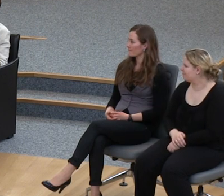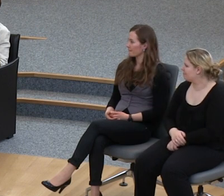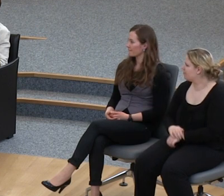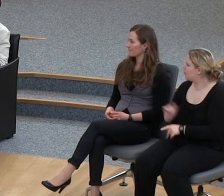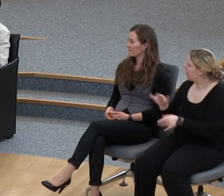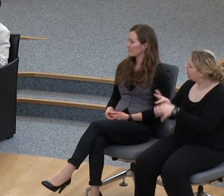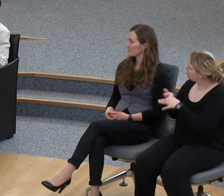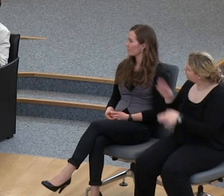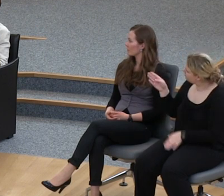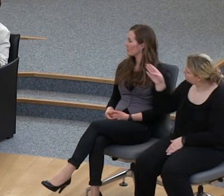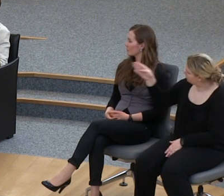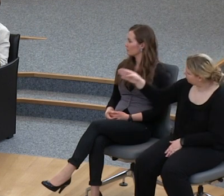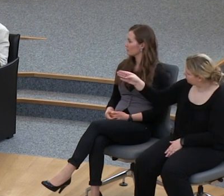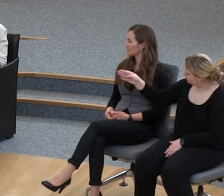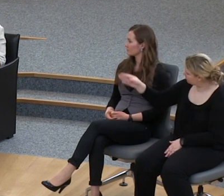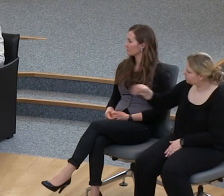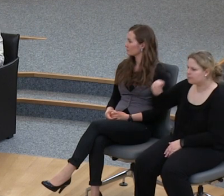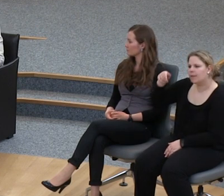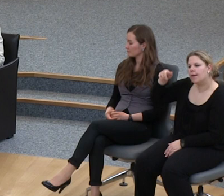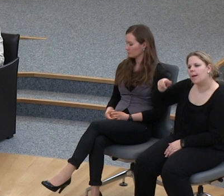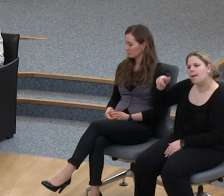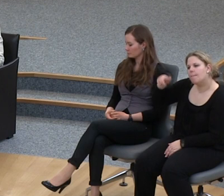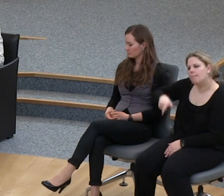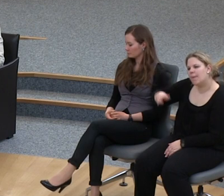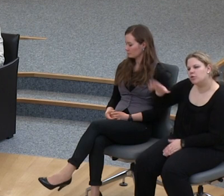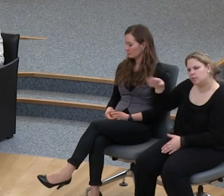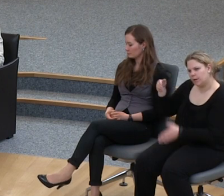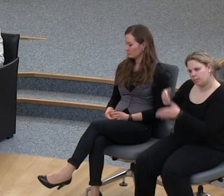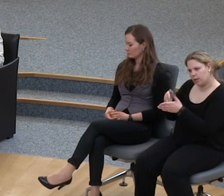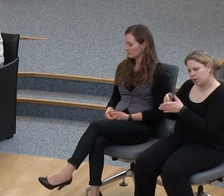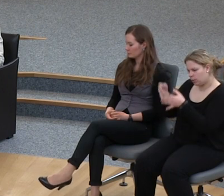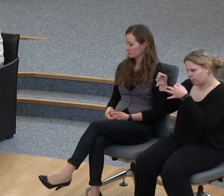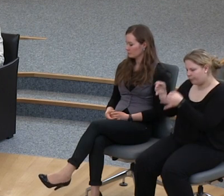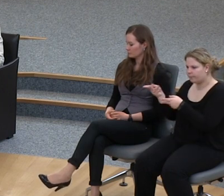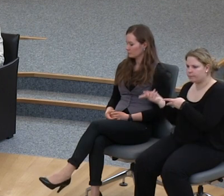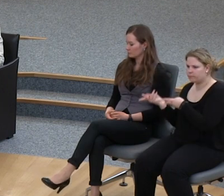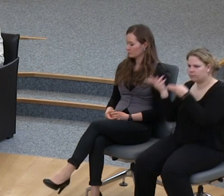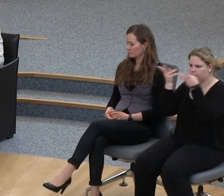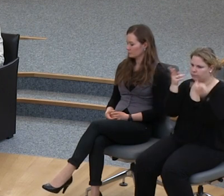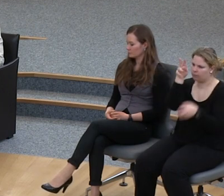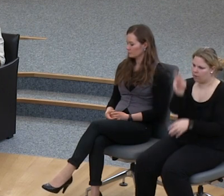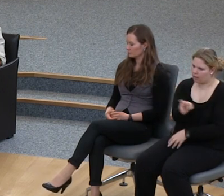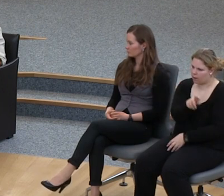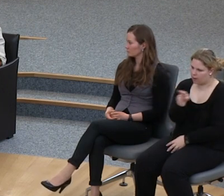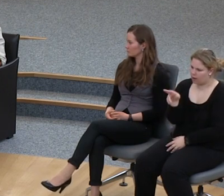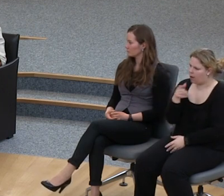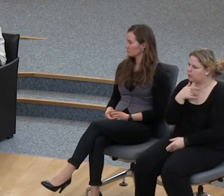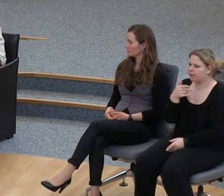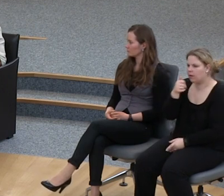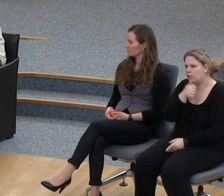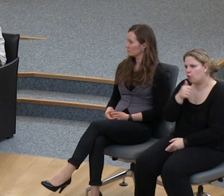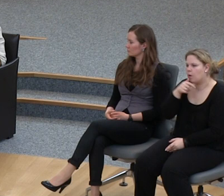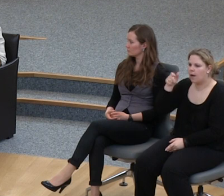Ihnen zurück, Menschen mit Behinderung, die ins Krankenhaus kommen, gerade junge Menschen, die haben ja häufig keine Familie,